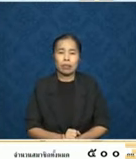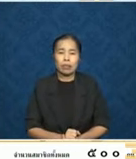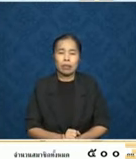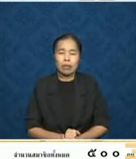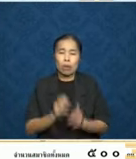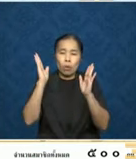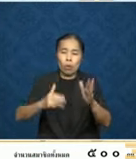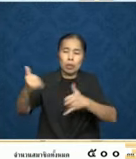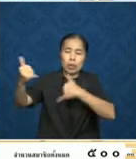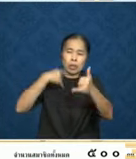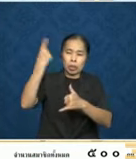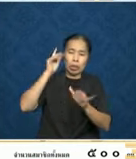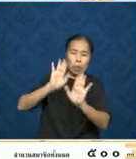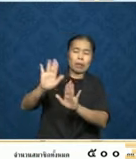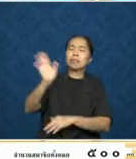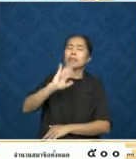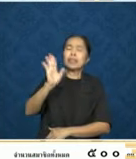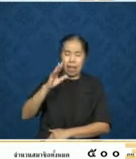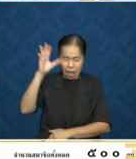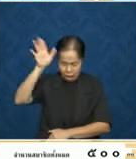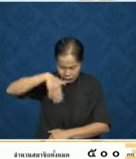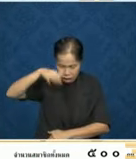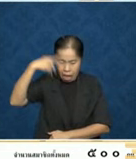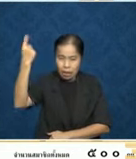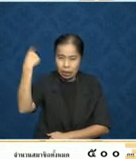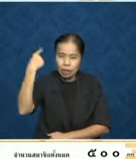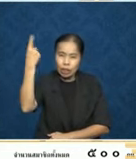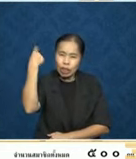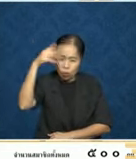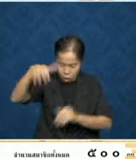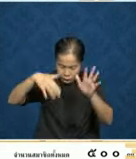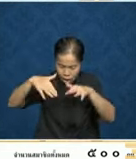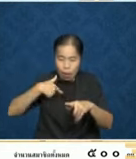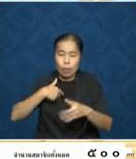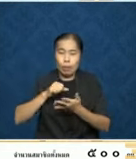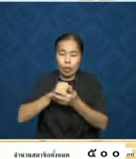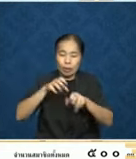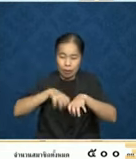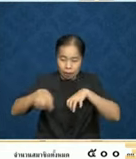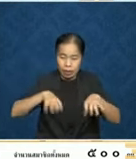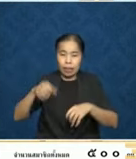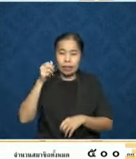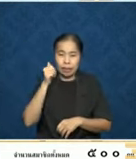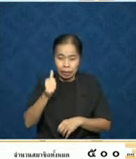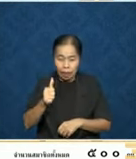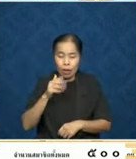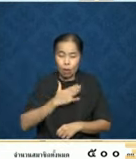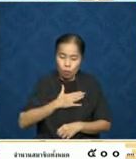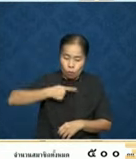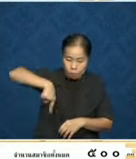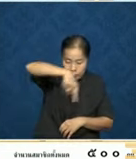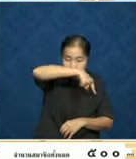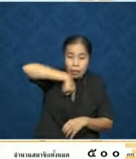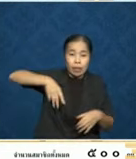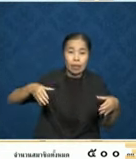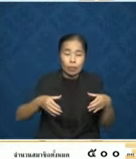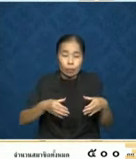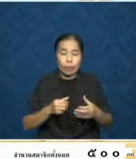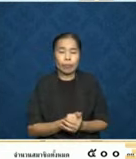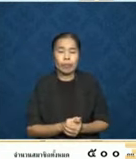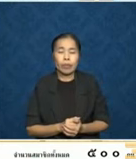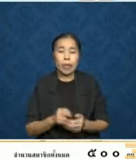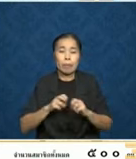สธนักท่องเที่ยวครับเขาก็ต้องการการท่องเที่ยวครับท่านประธานเขามีความตั้งใจที่จะบริหารจัดการขยะของเขาเองนะครับปัญหาที่เราเจ